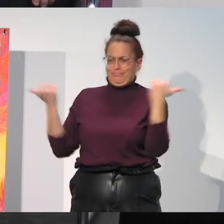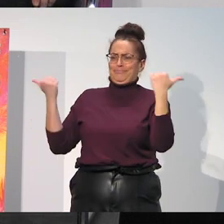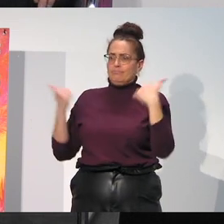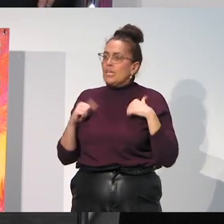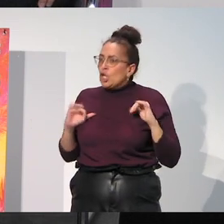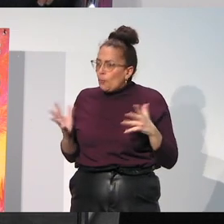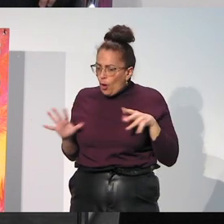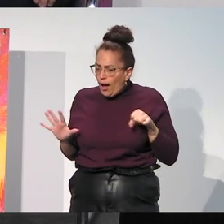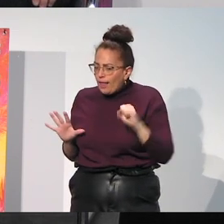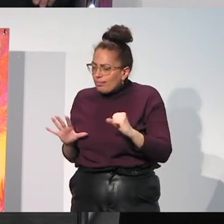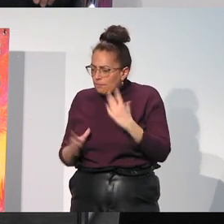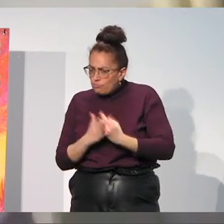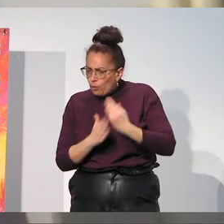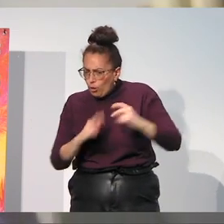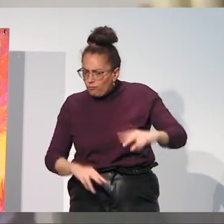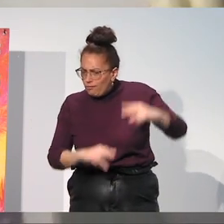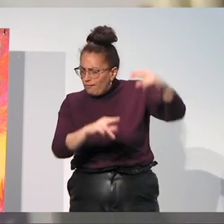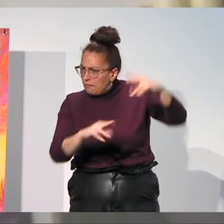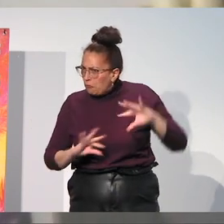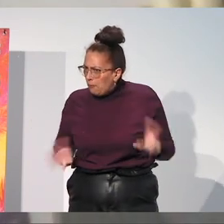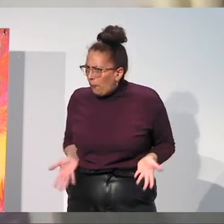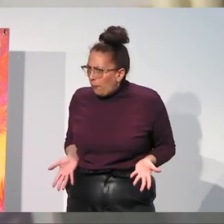Exactement. Eh bien, ça a été ce jeu-là,